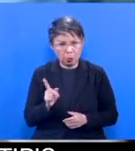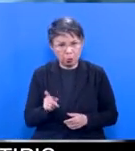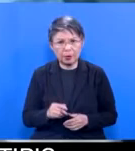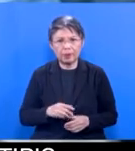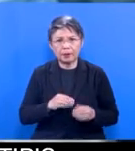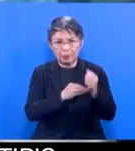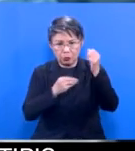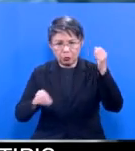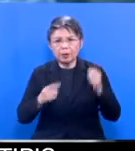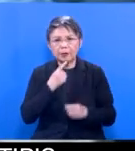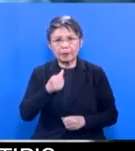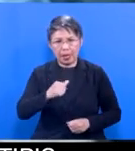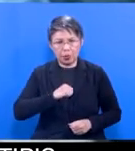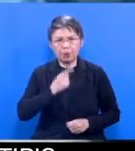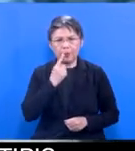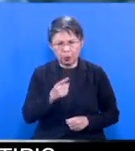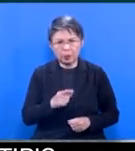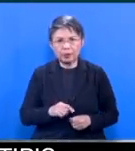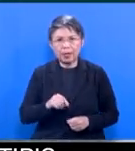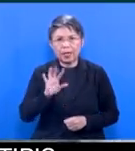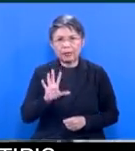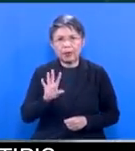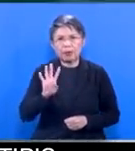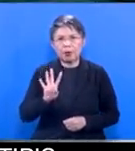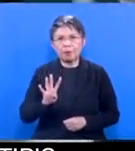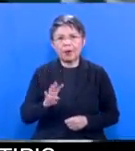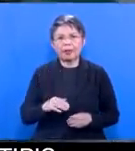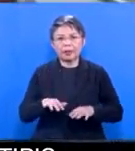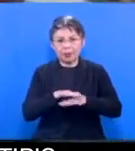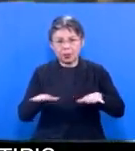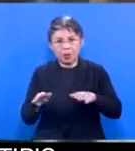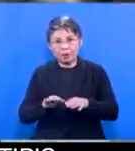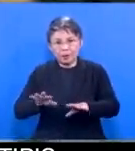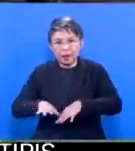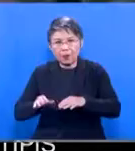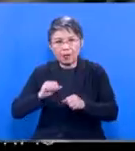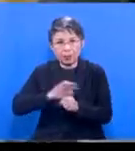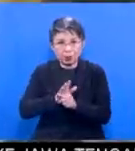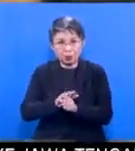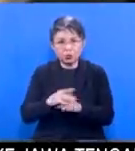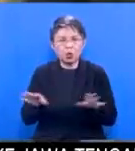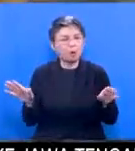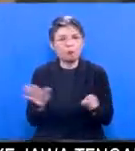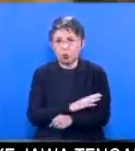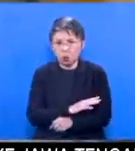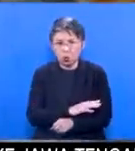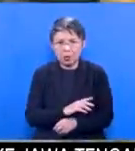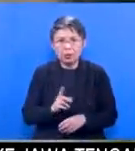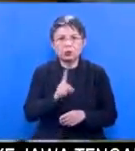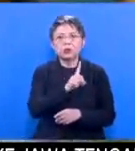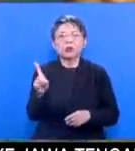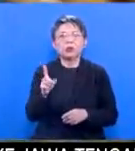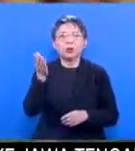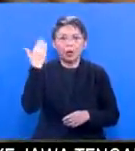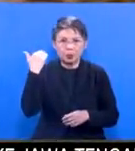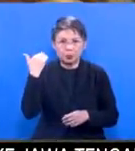Haryono Made Jeren. Menurut Made, 54 tempat tidur di ruang perawatan pasien COVID-19 memang penuh sejak sepekan lalu,